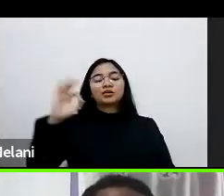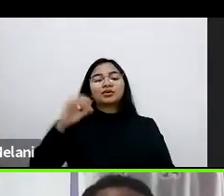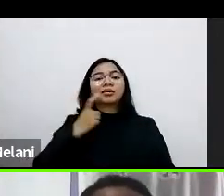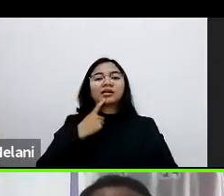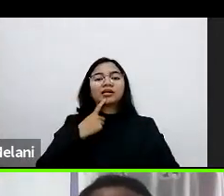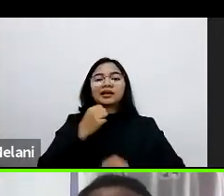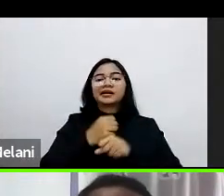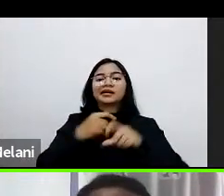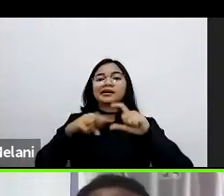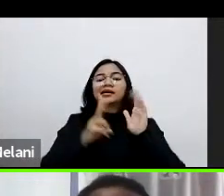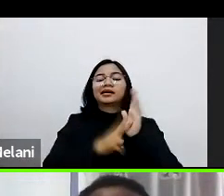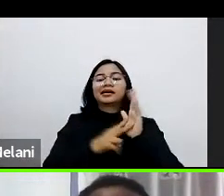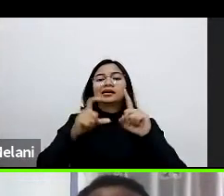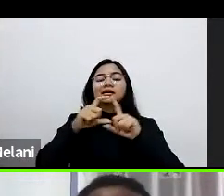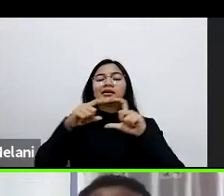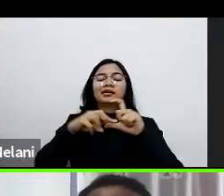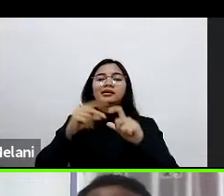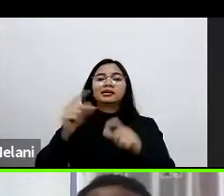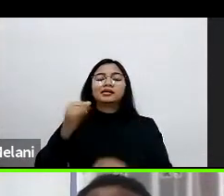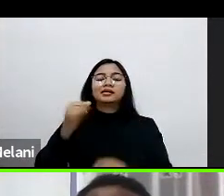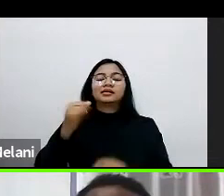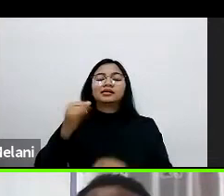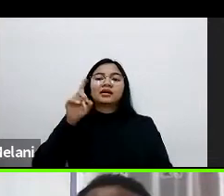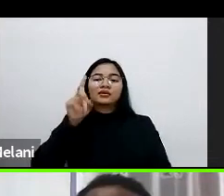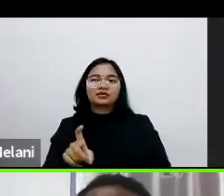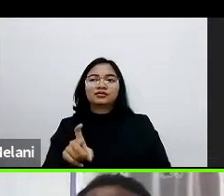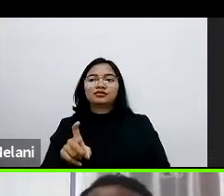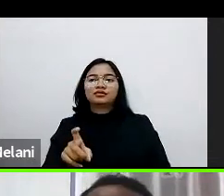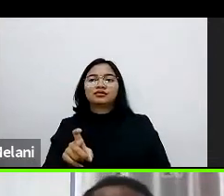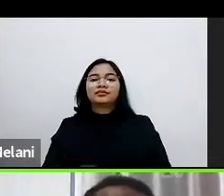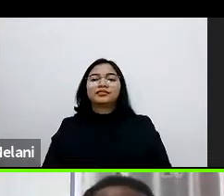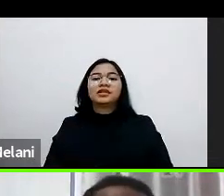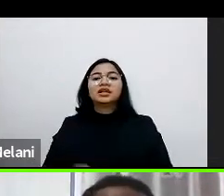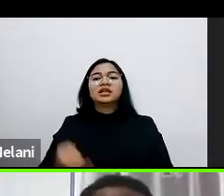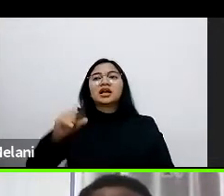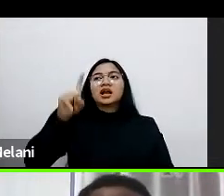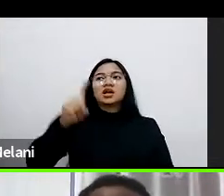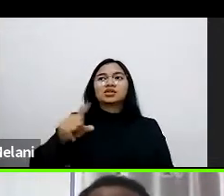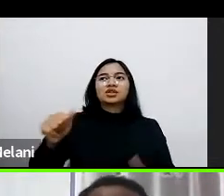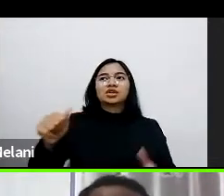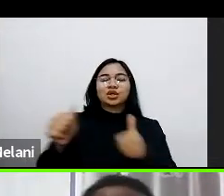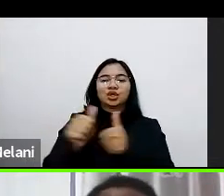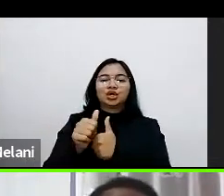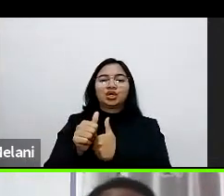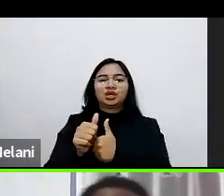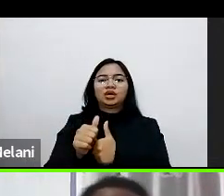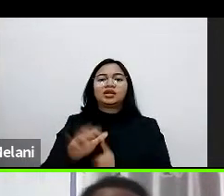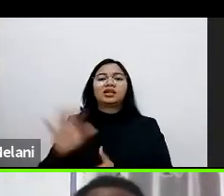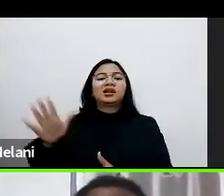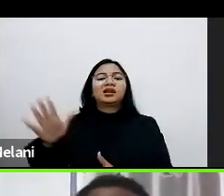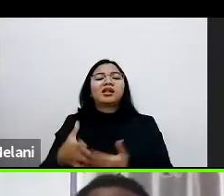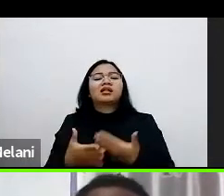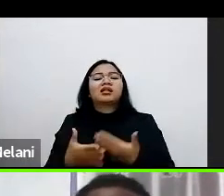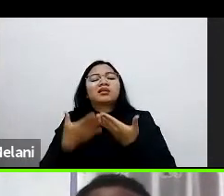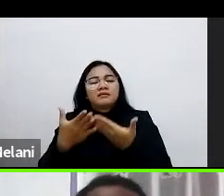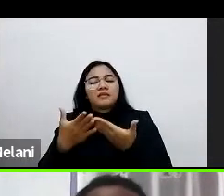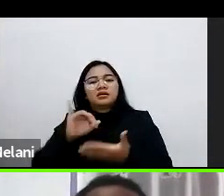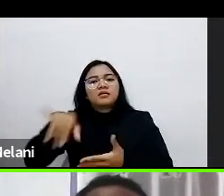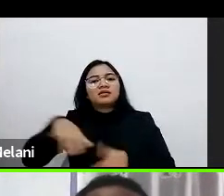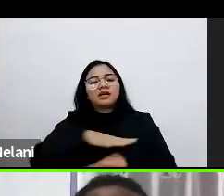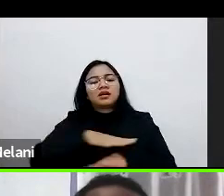gender yang seharusnya dan yang harus diikut kalau tidak diterima sebagai masyarakat